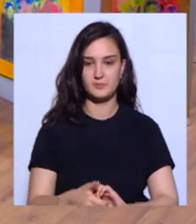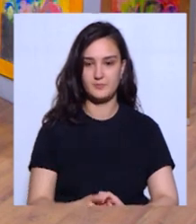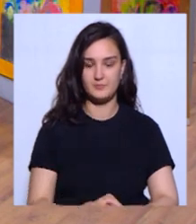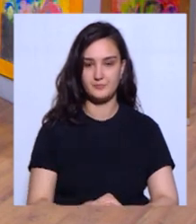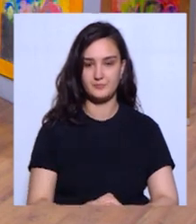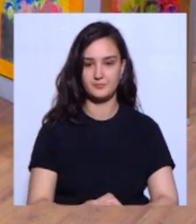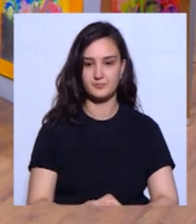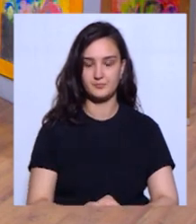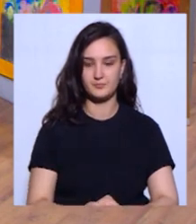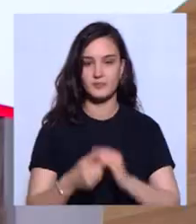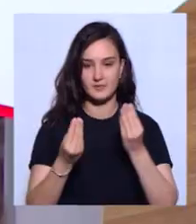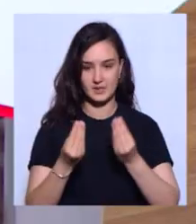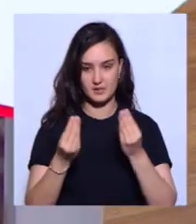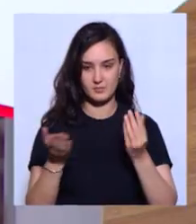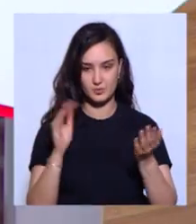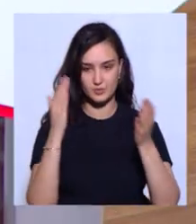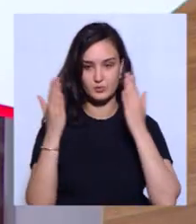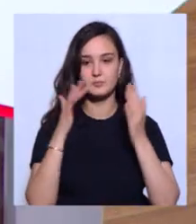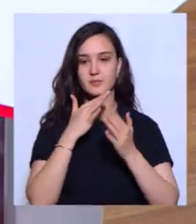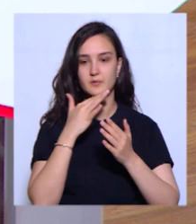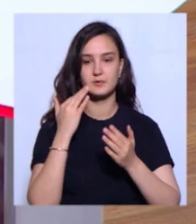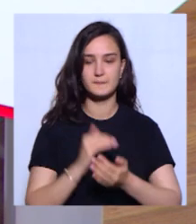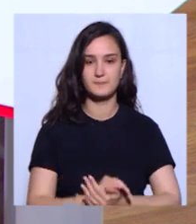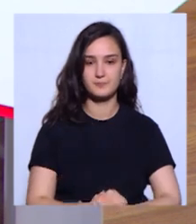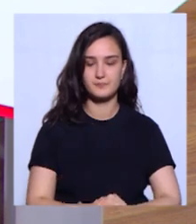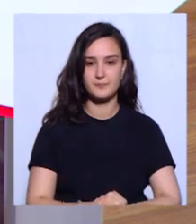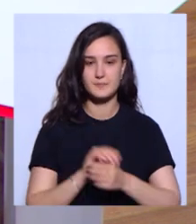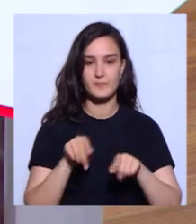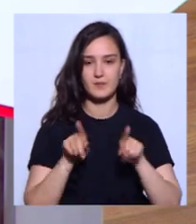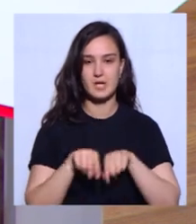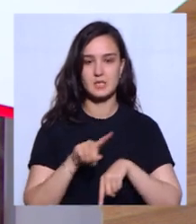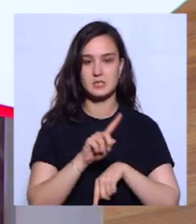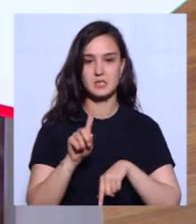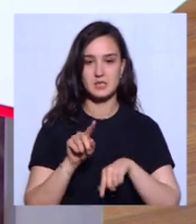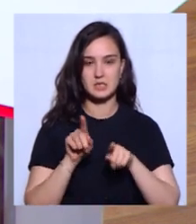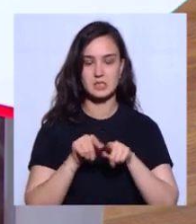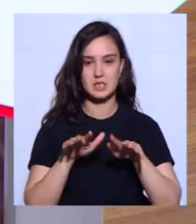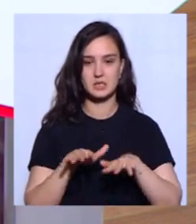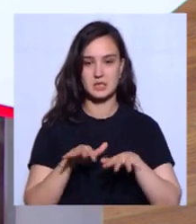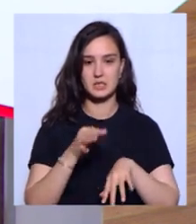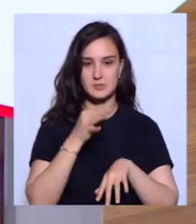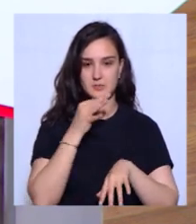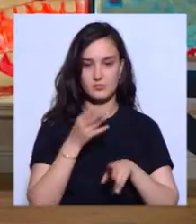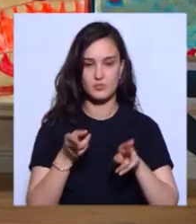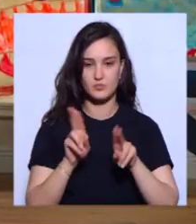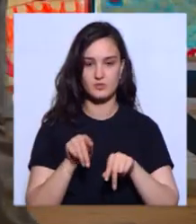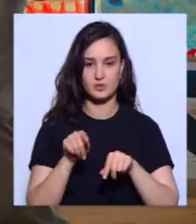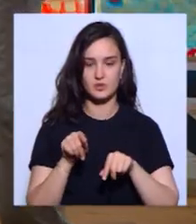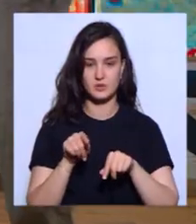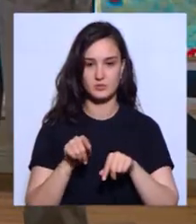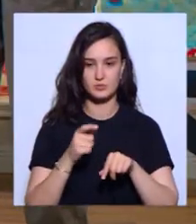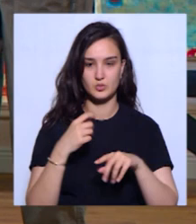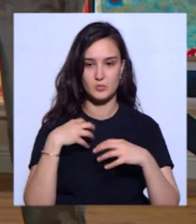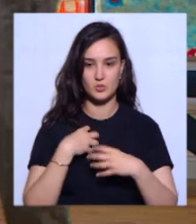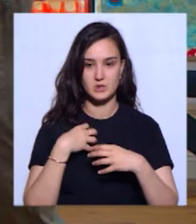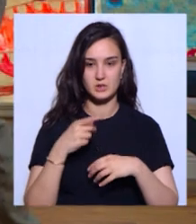ითამაშეთ ეს. აქ რაღაცა ეს ადგილი მოგვრჩა, ესე ცოტა მოწყენილი.